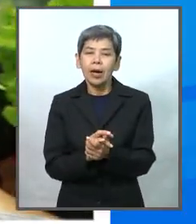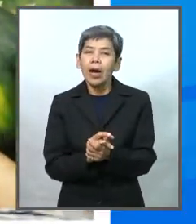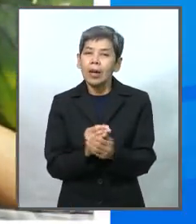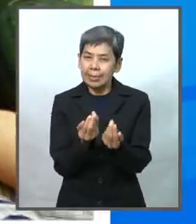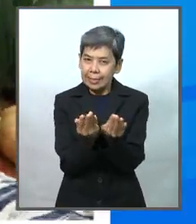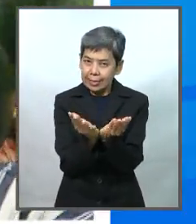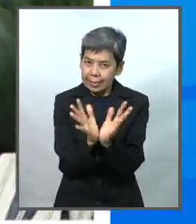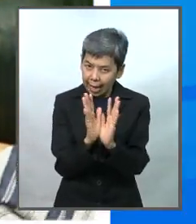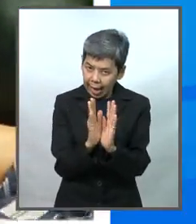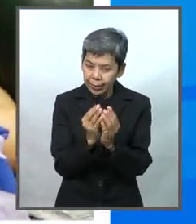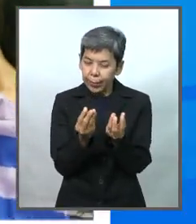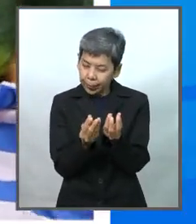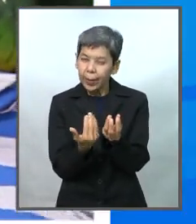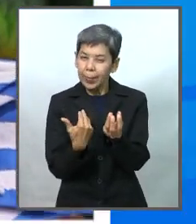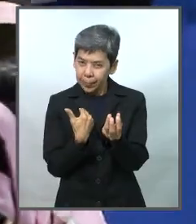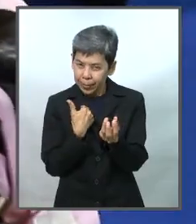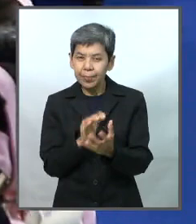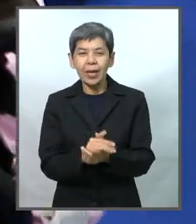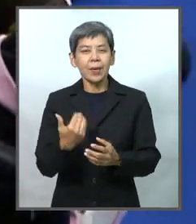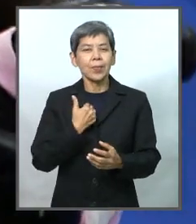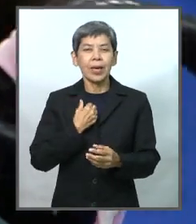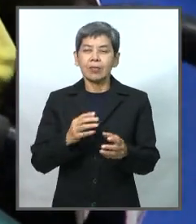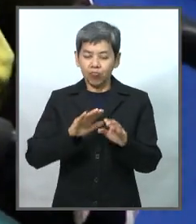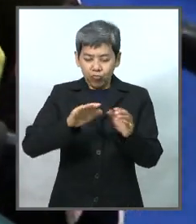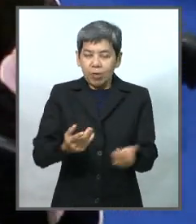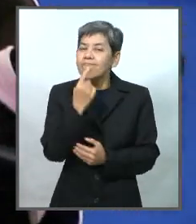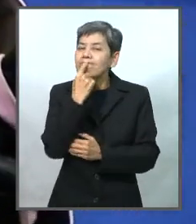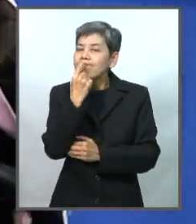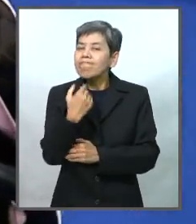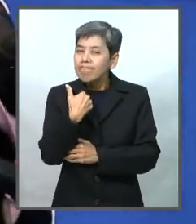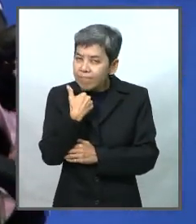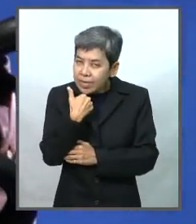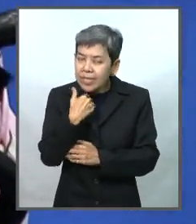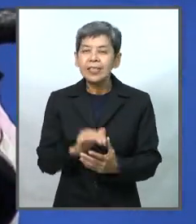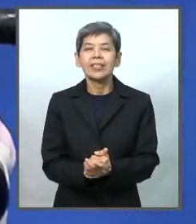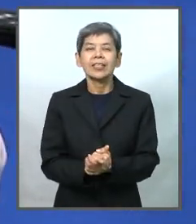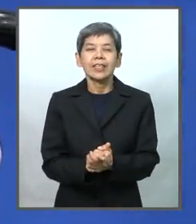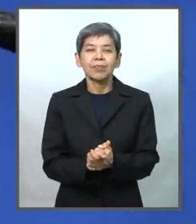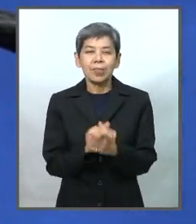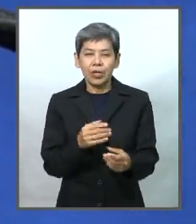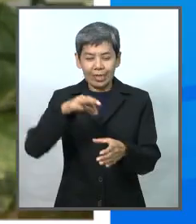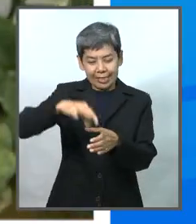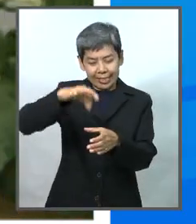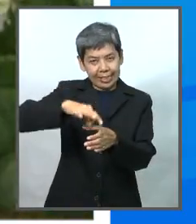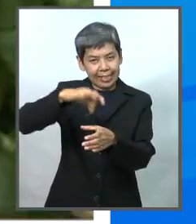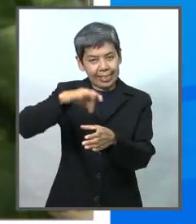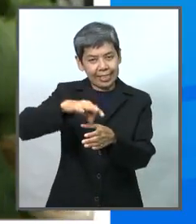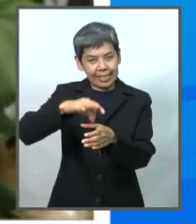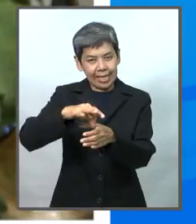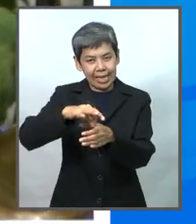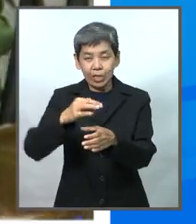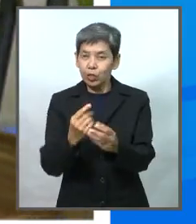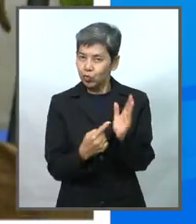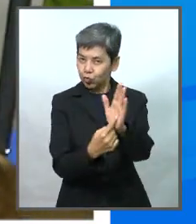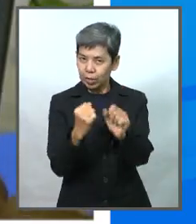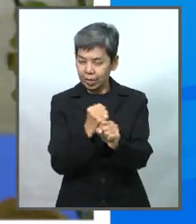คะมีฟิกค่ะและมีบัตเตอร์นัทนะคะแล้วก็มีแตงโมค่ะแล้วก็มีชาฟิกวันนี้เร